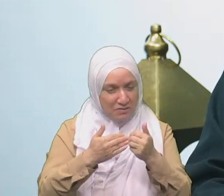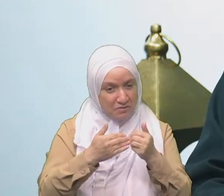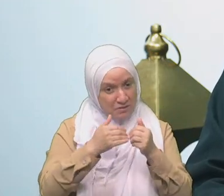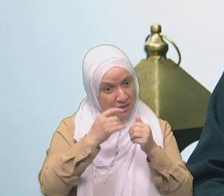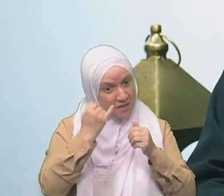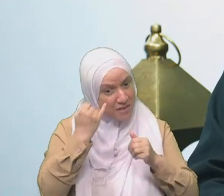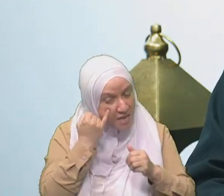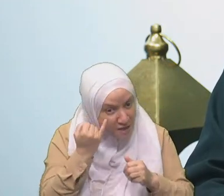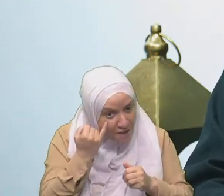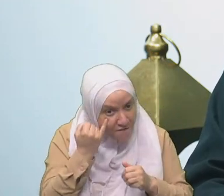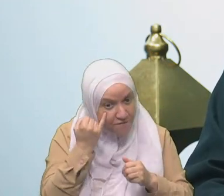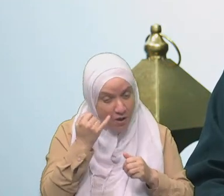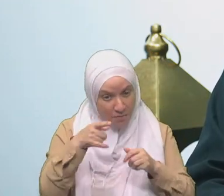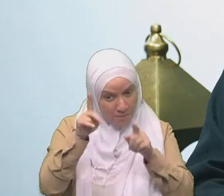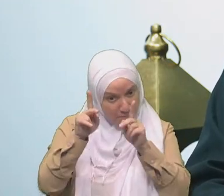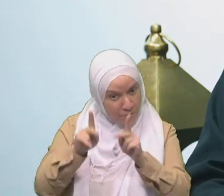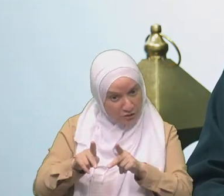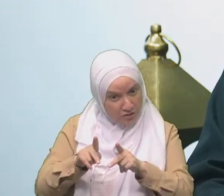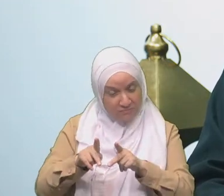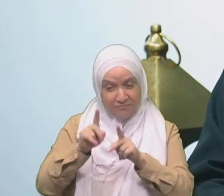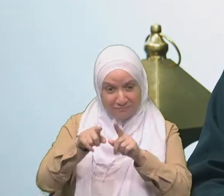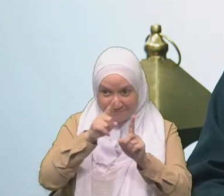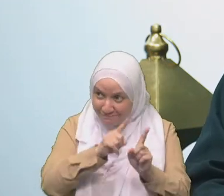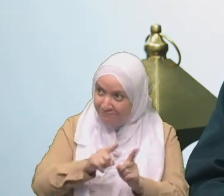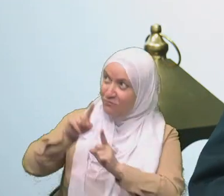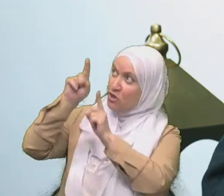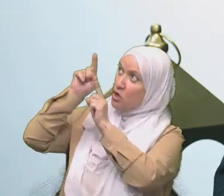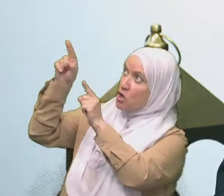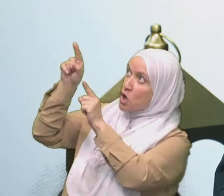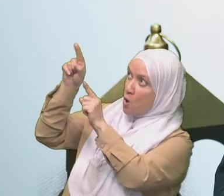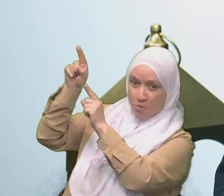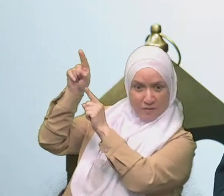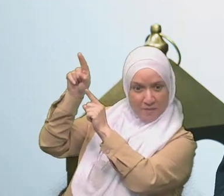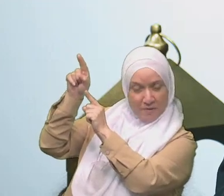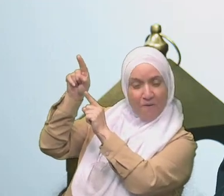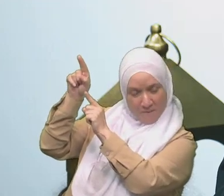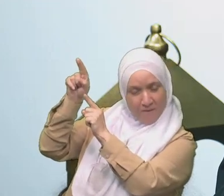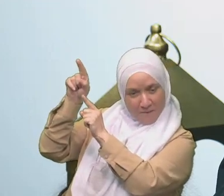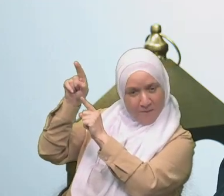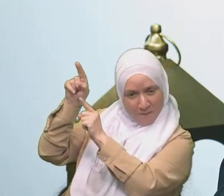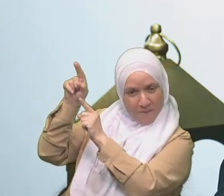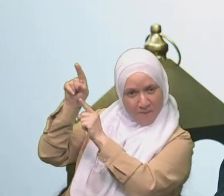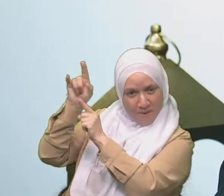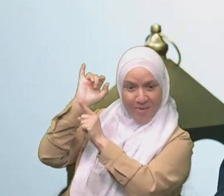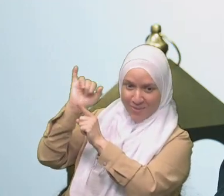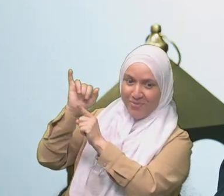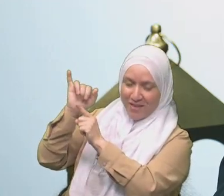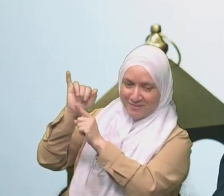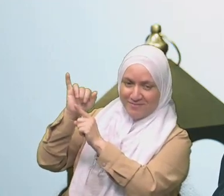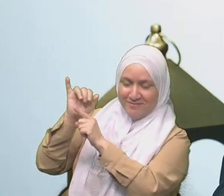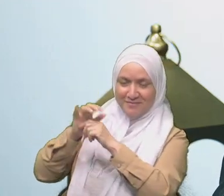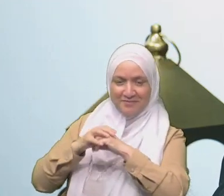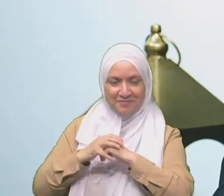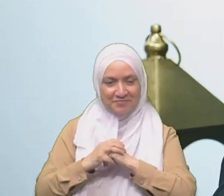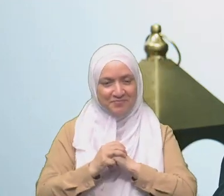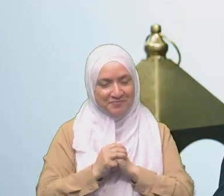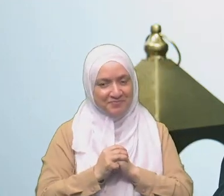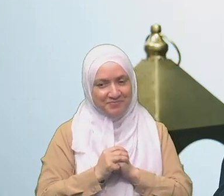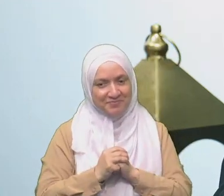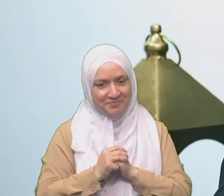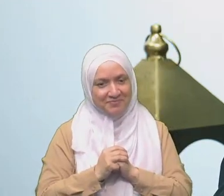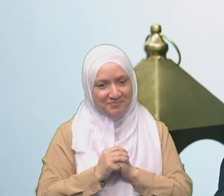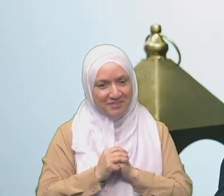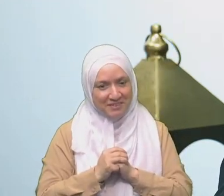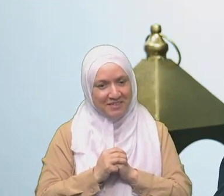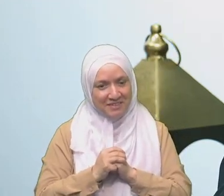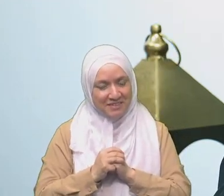turning back to Allah subhanahu wa ta'ala with. وَلَوْ كَانَتِ الْآيَةِ فِي حَقِّ غَيْرِ التَّائِبِينَ لَبَطَلَتْ نُصُوصُ